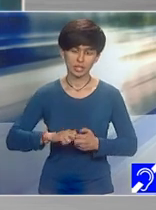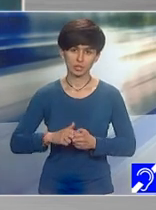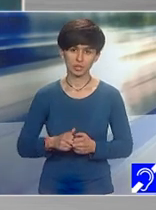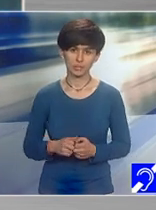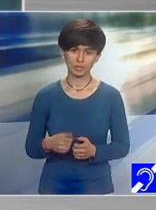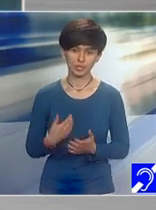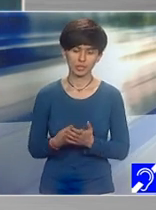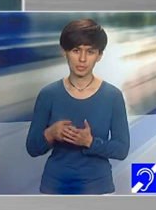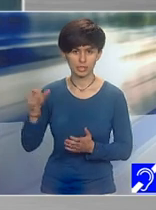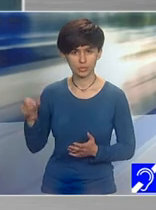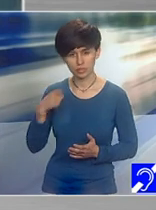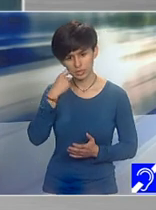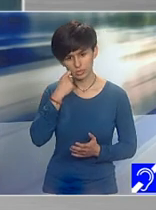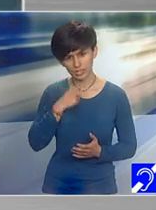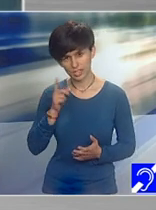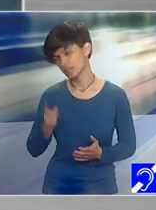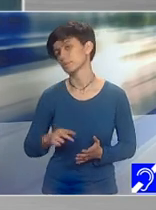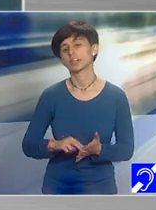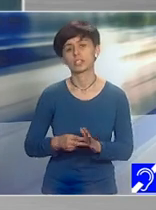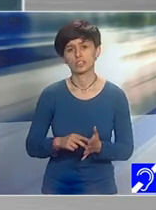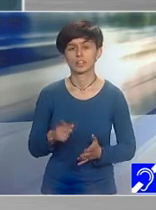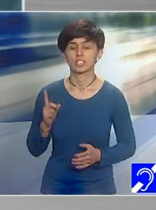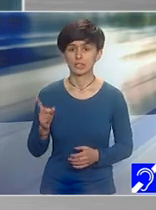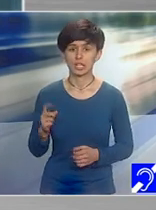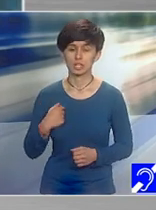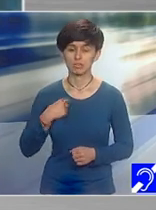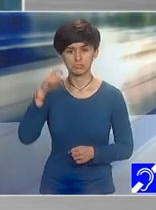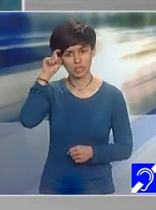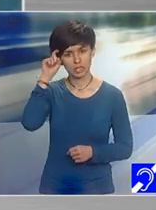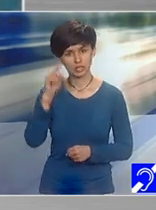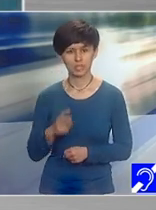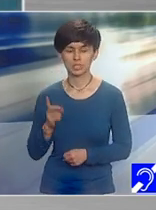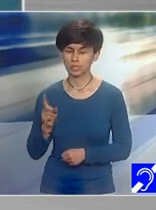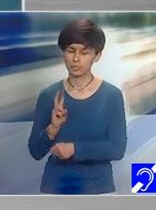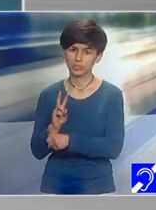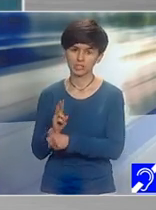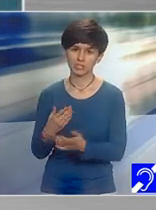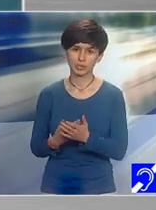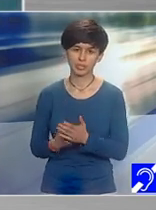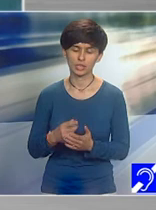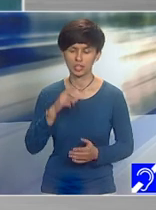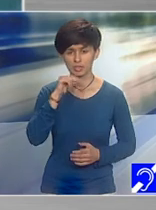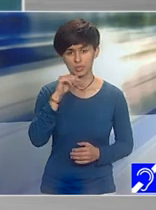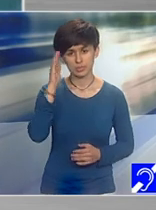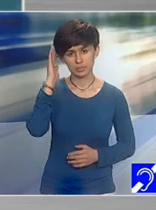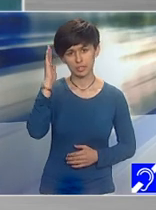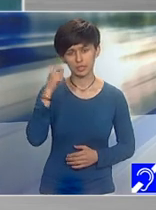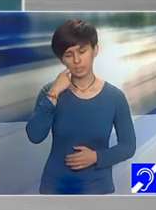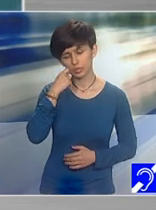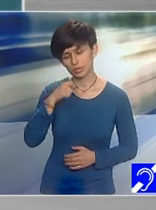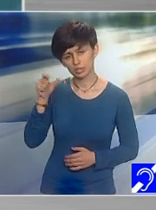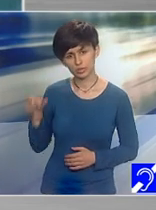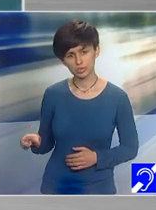cred că asta merită o atenție sporită pentru că e vorba de viitorul clujenilor și de, să zicem, confortul